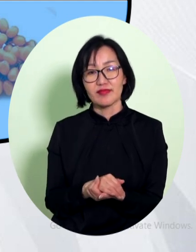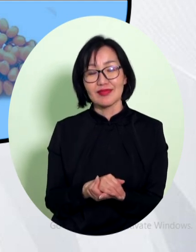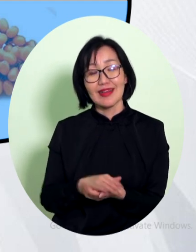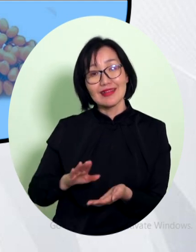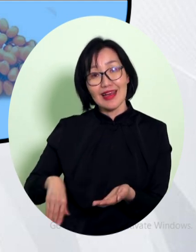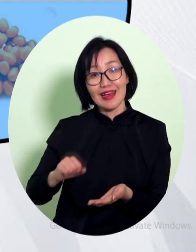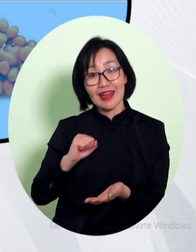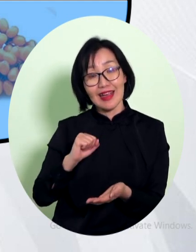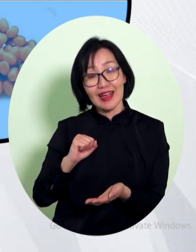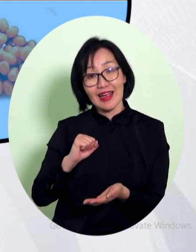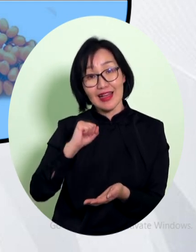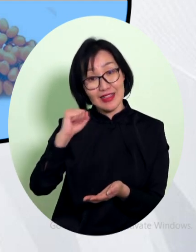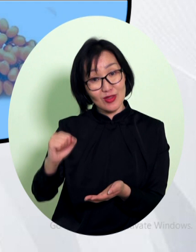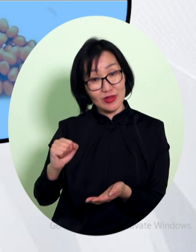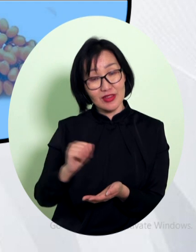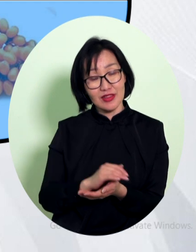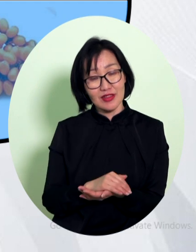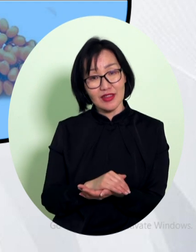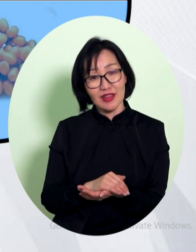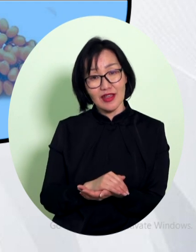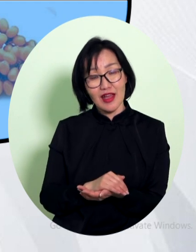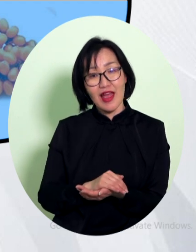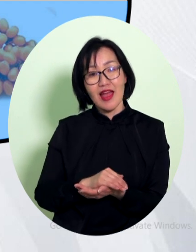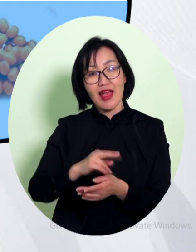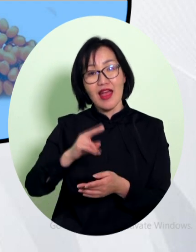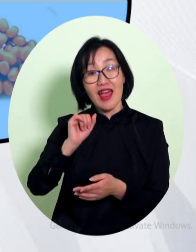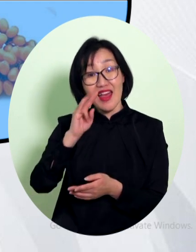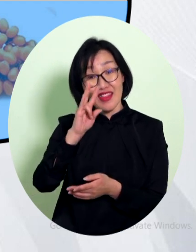За, дараагийн асуулт. Айс жимс ямар хэсгийг